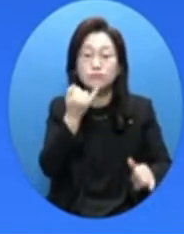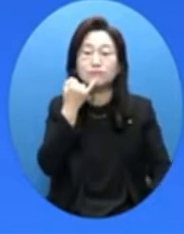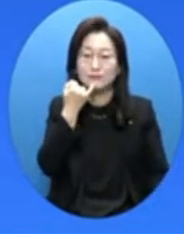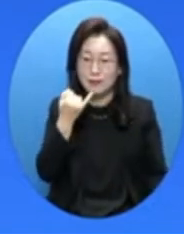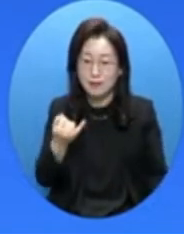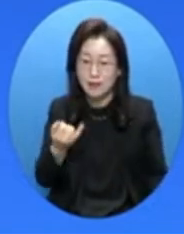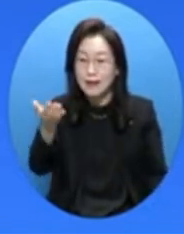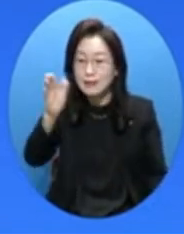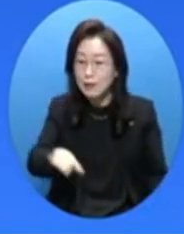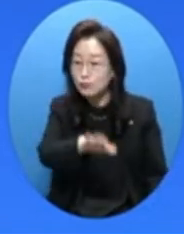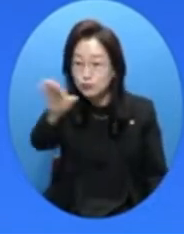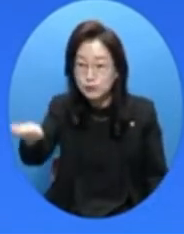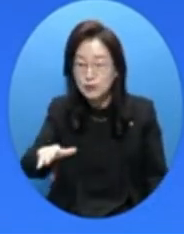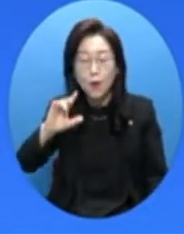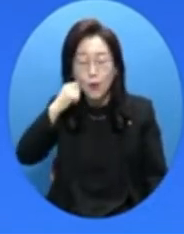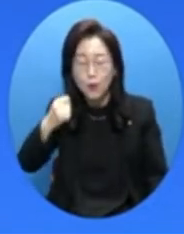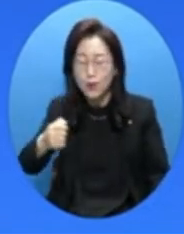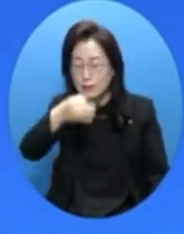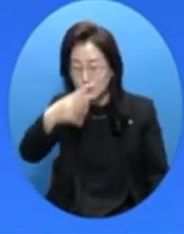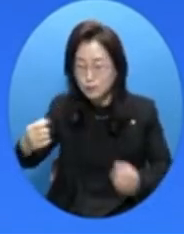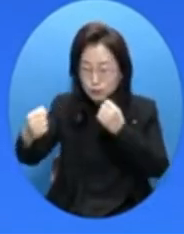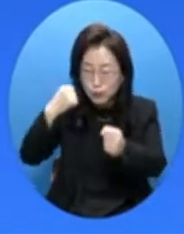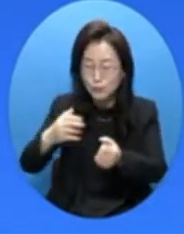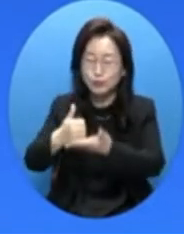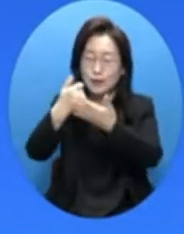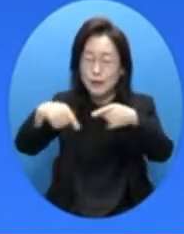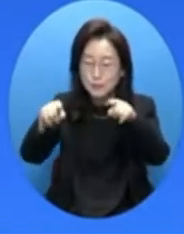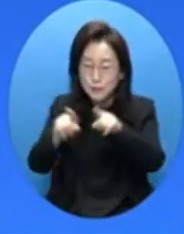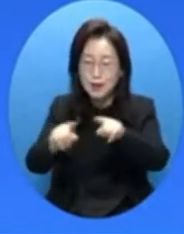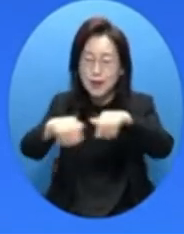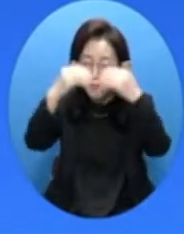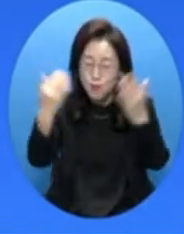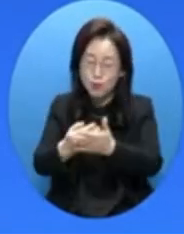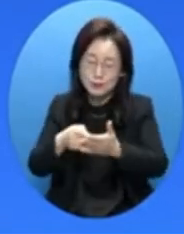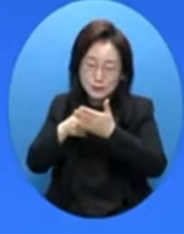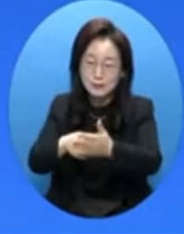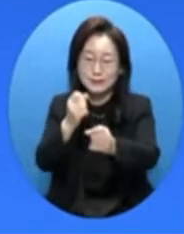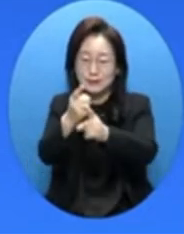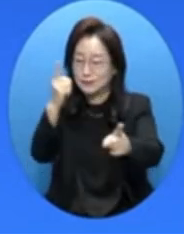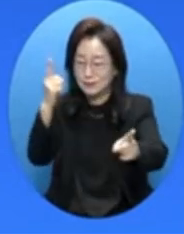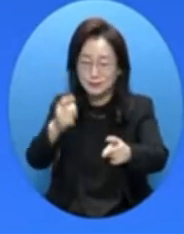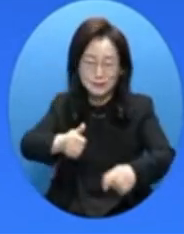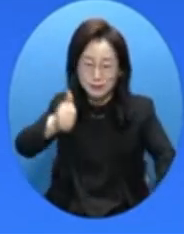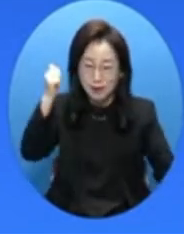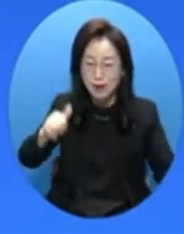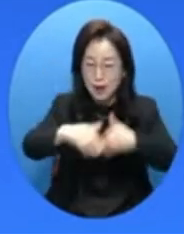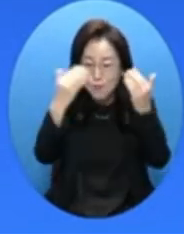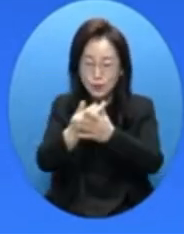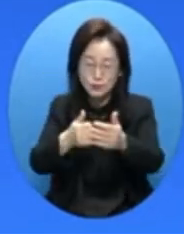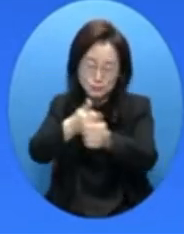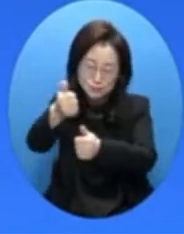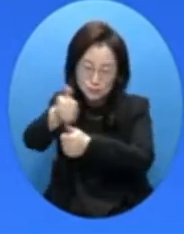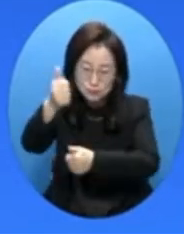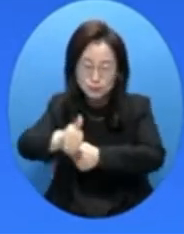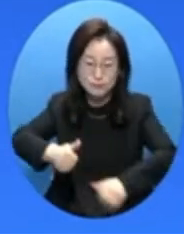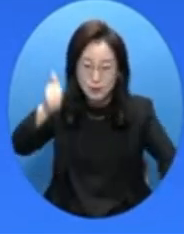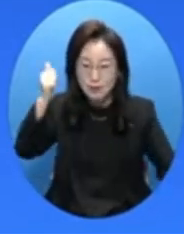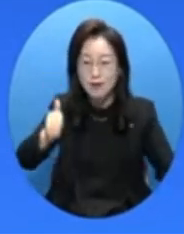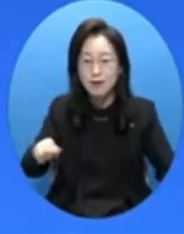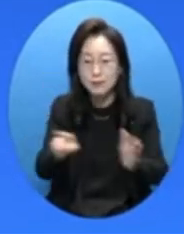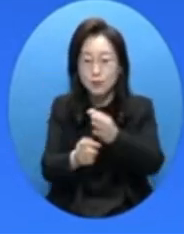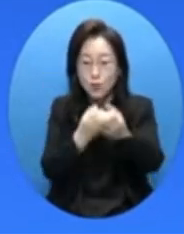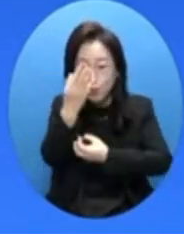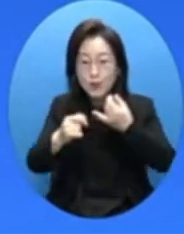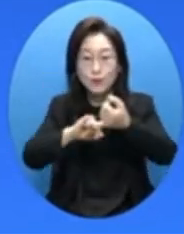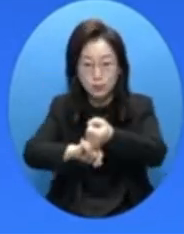우리는 어렵고 힘들어도 주님 나와 함께 하신다이 모두를 승리하자 우리는 모 이길 것이다 이렇게 믿음으로 고백해야